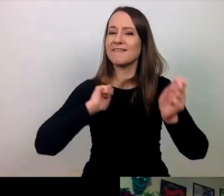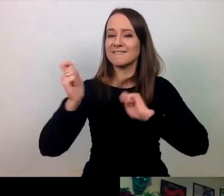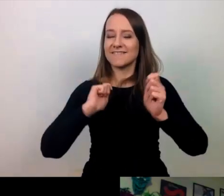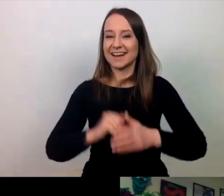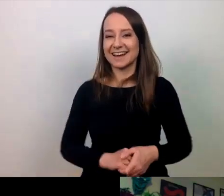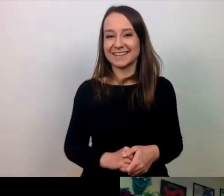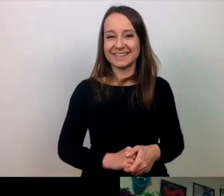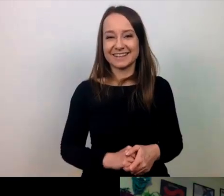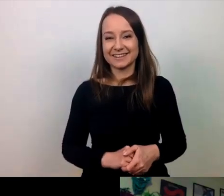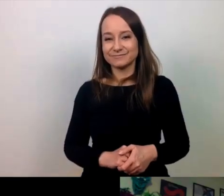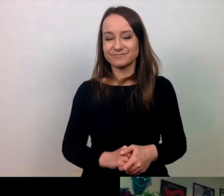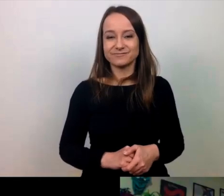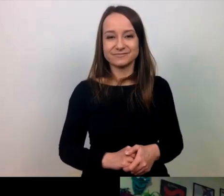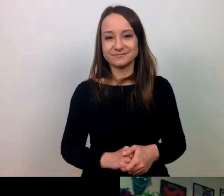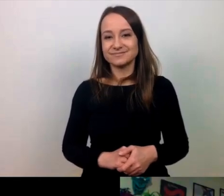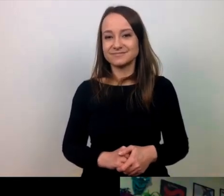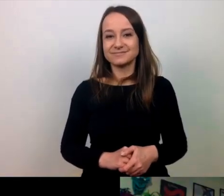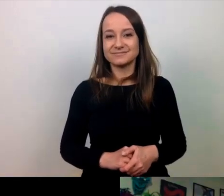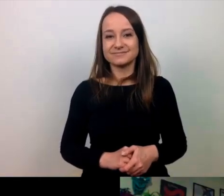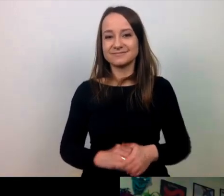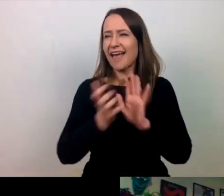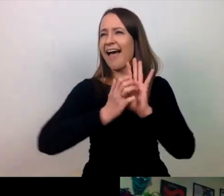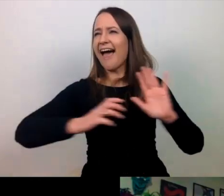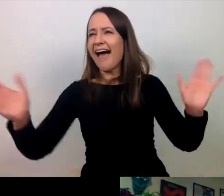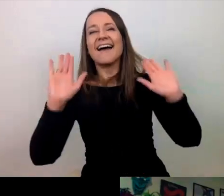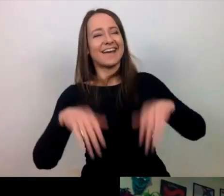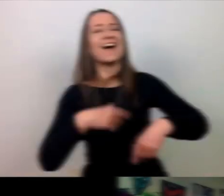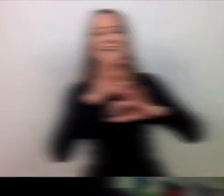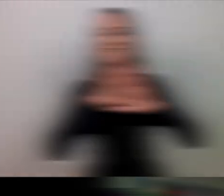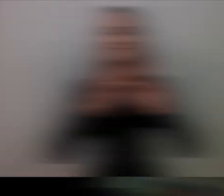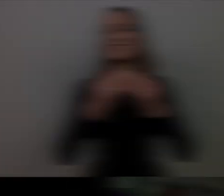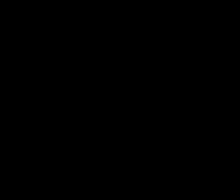Tak, rozpędziłem się. To tyle może. Dziękuję. Do zobaczenia. Do usłyszenia.